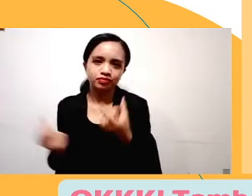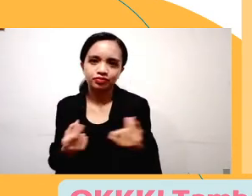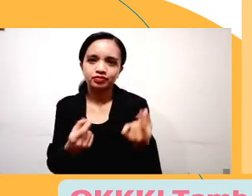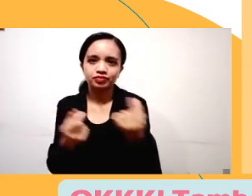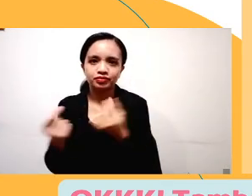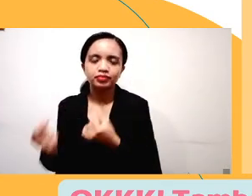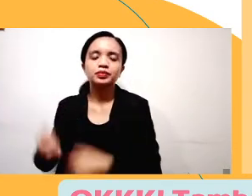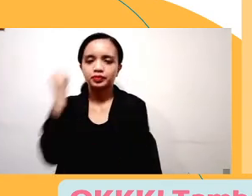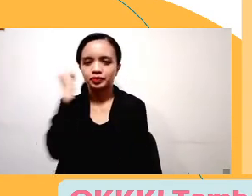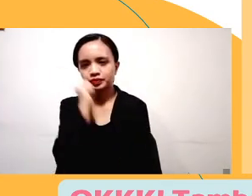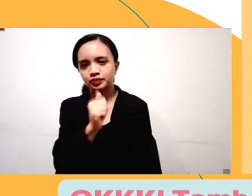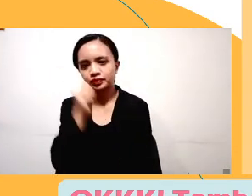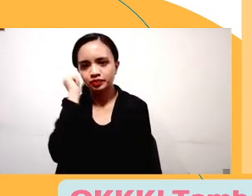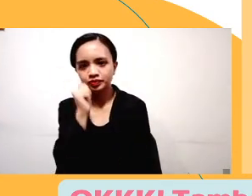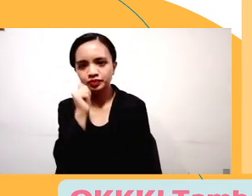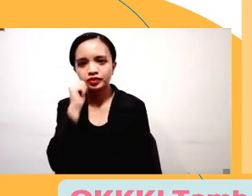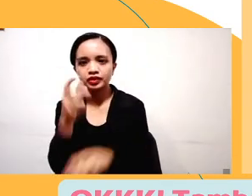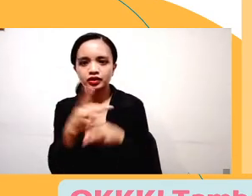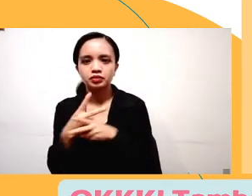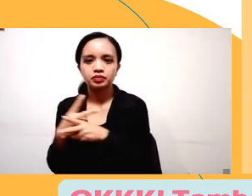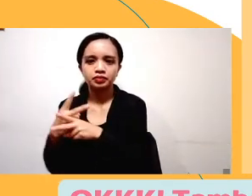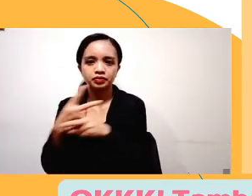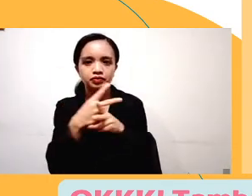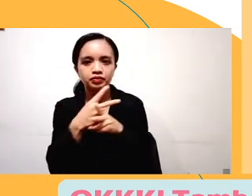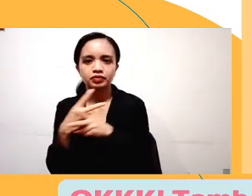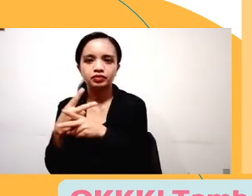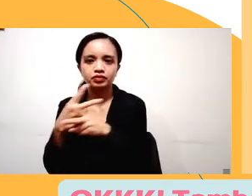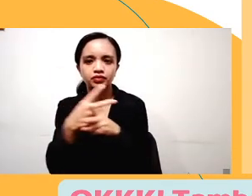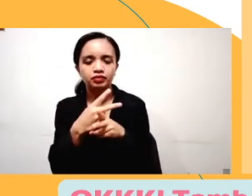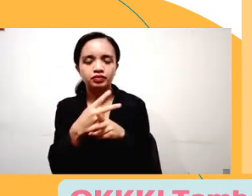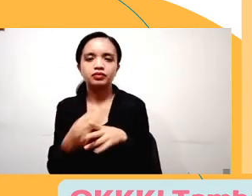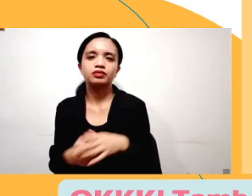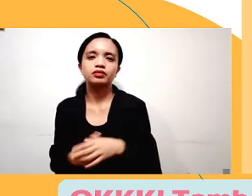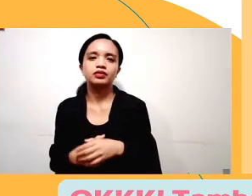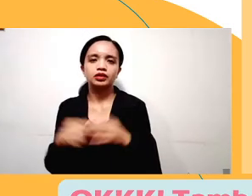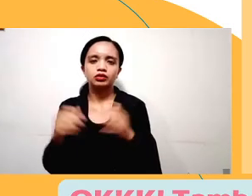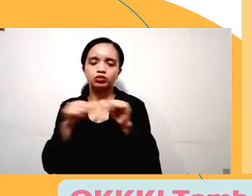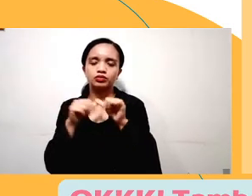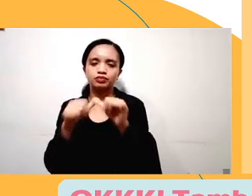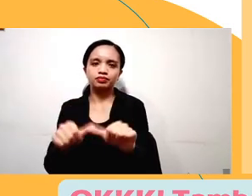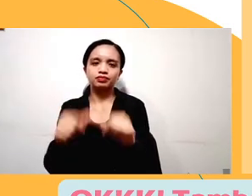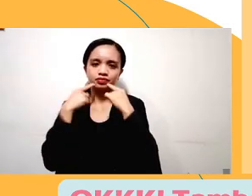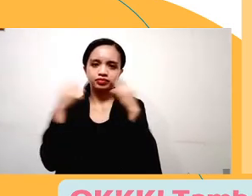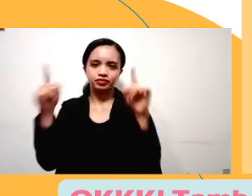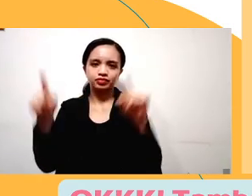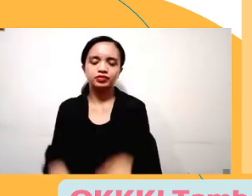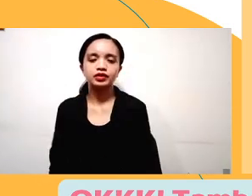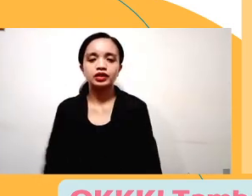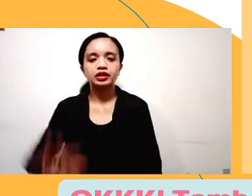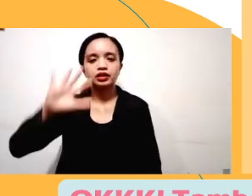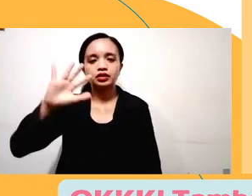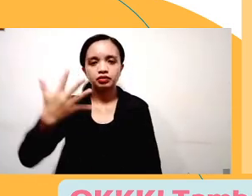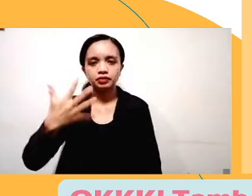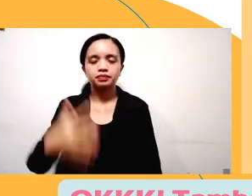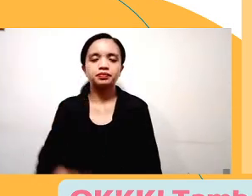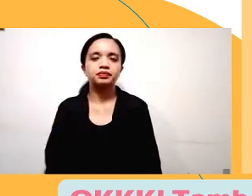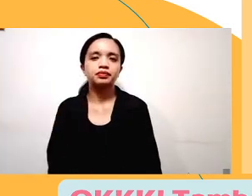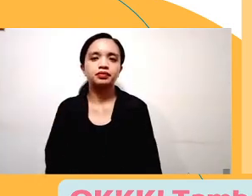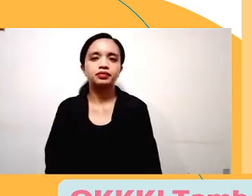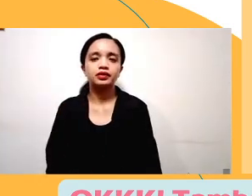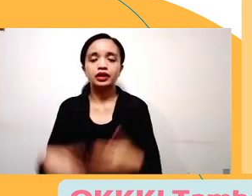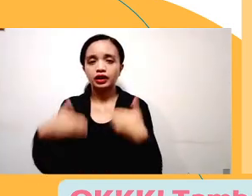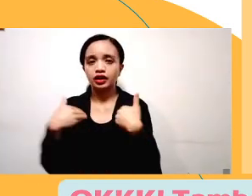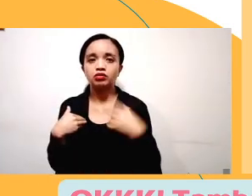at pinoproseso natin sa ating patuloy na paglago. Number 5, ang pagkakaroon ng bukas